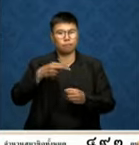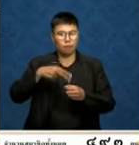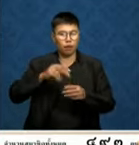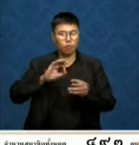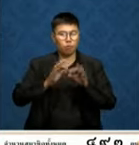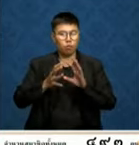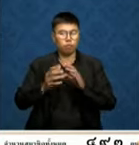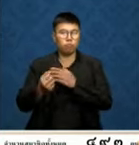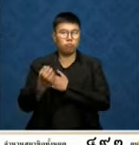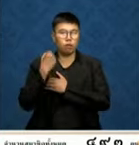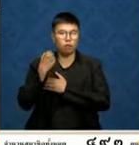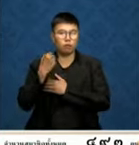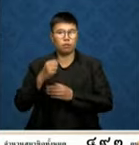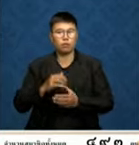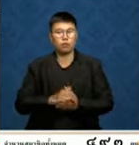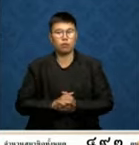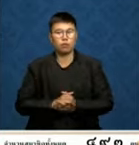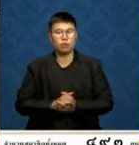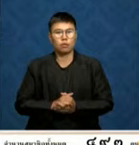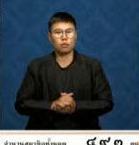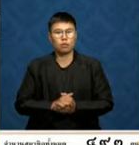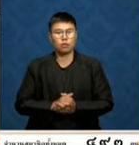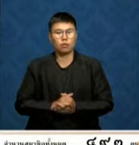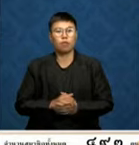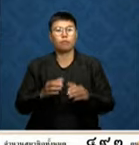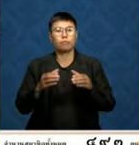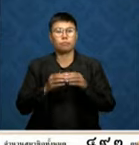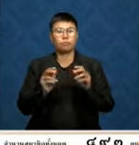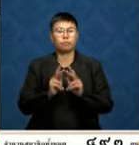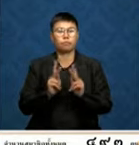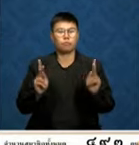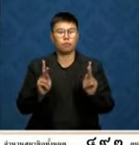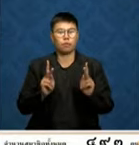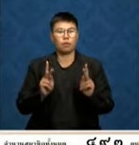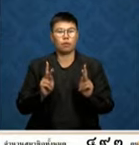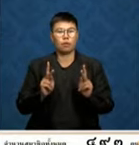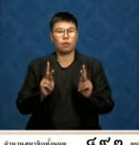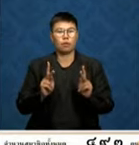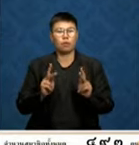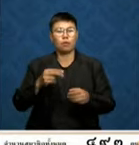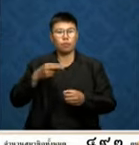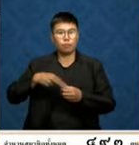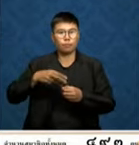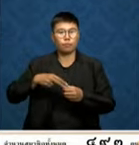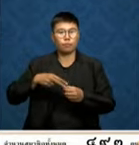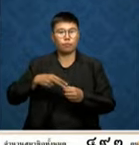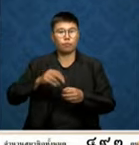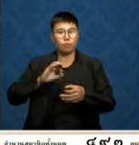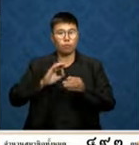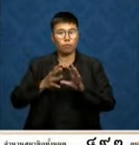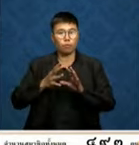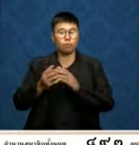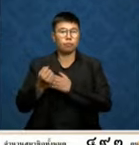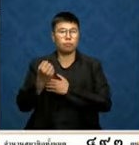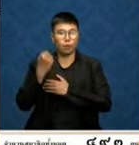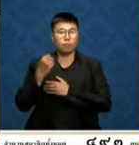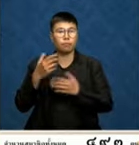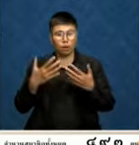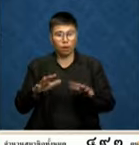และสำนักงานคณะกรรมการกำกับพลังงานแล้วนะครับ